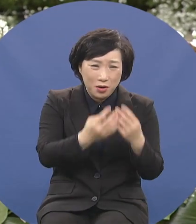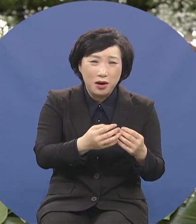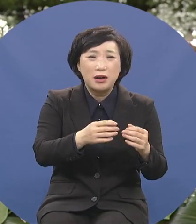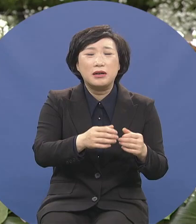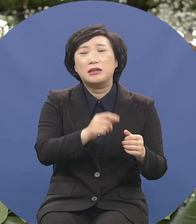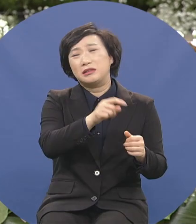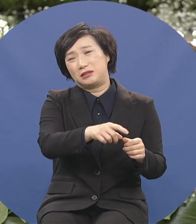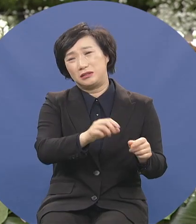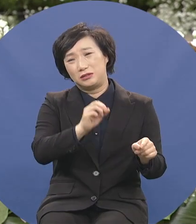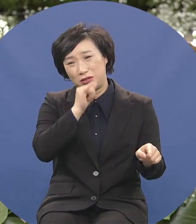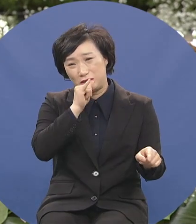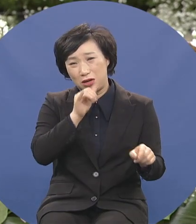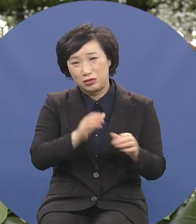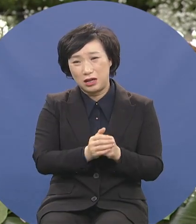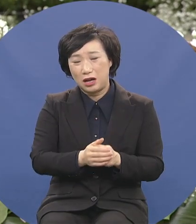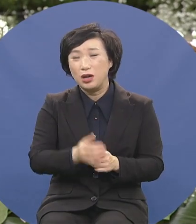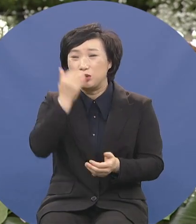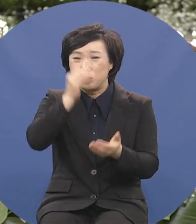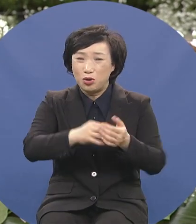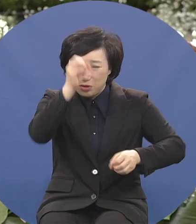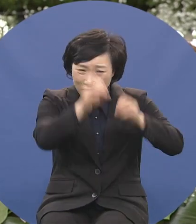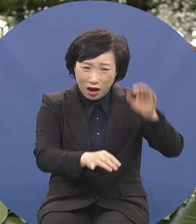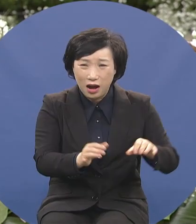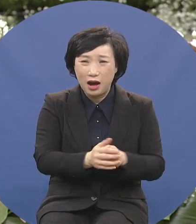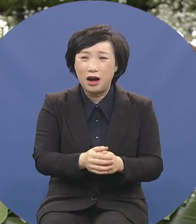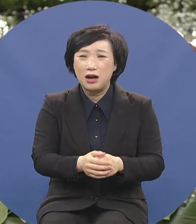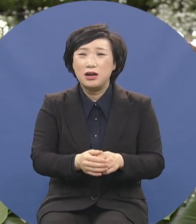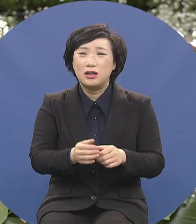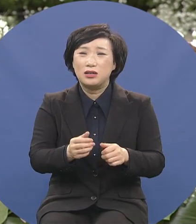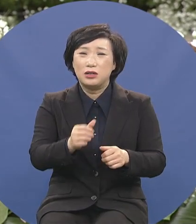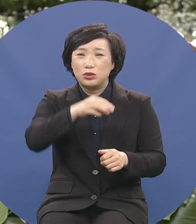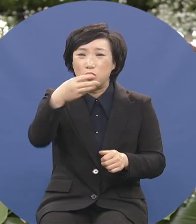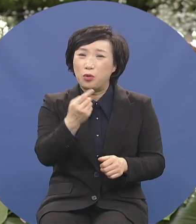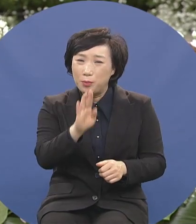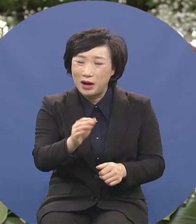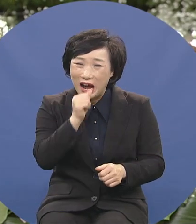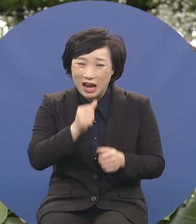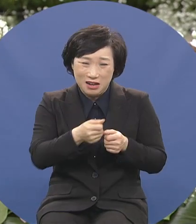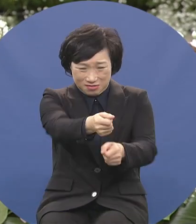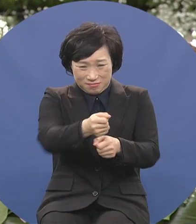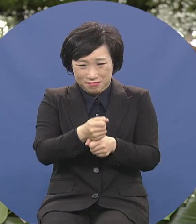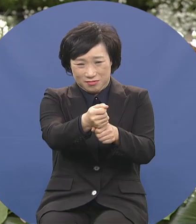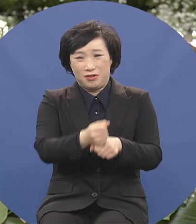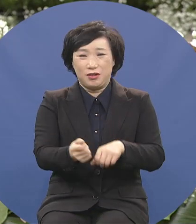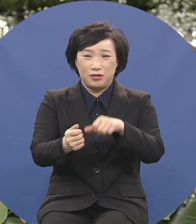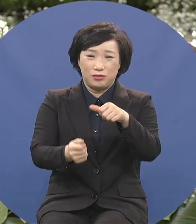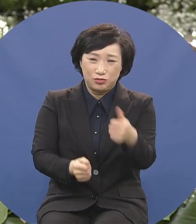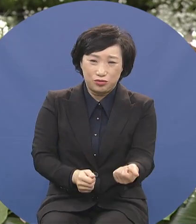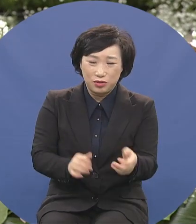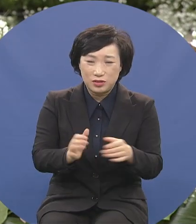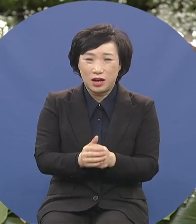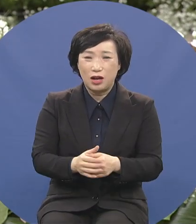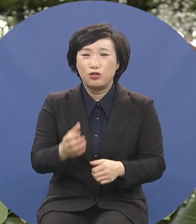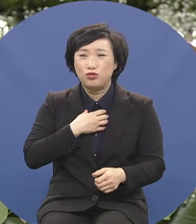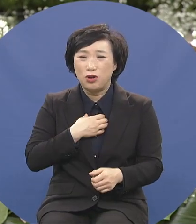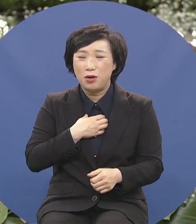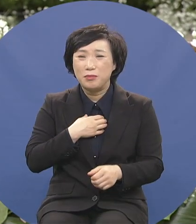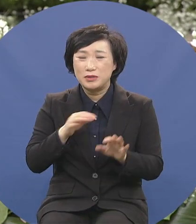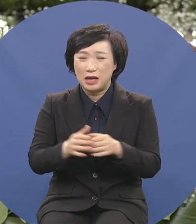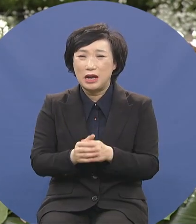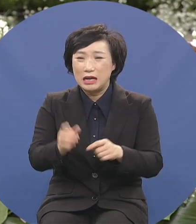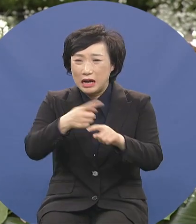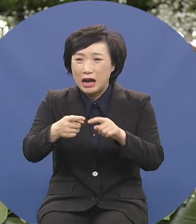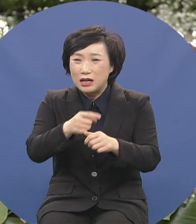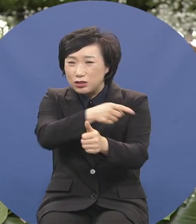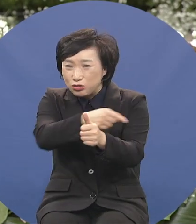시험도 받았으며, 돌로 치는 것과 톱으로 키워서 죽는 것과 위험과 시험과 칼에